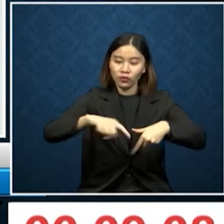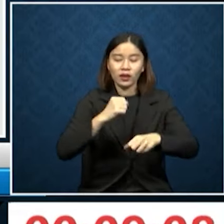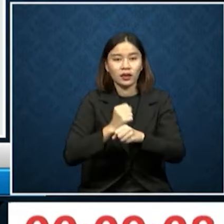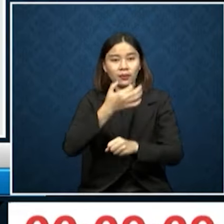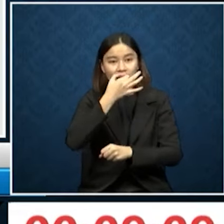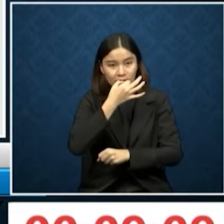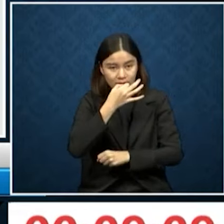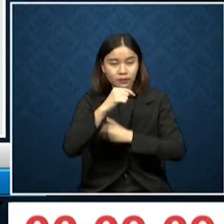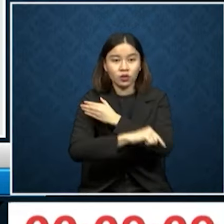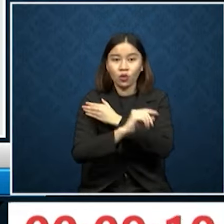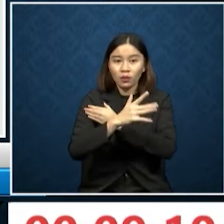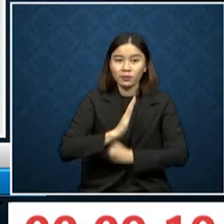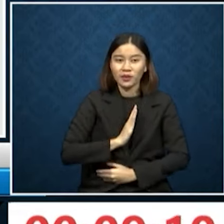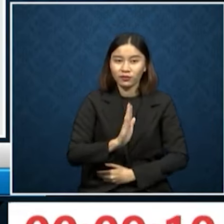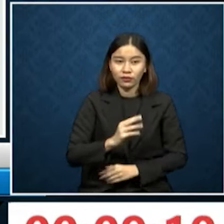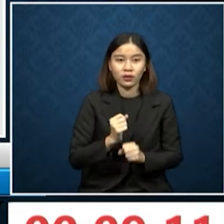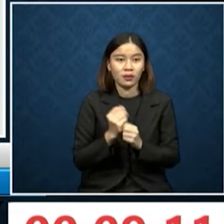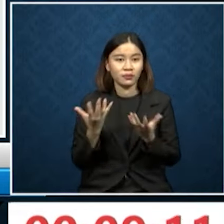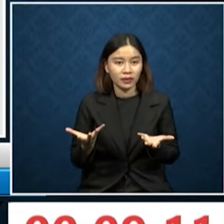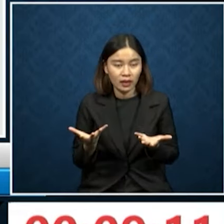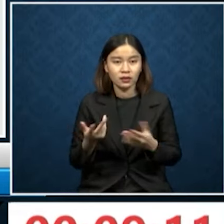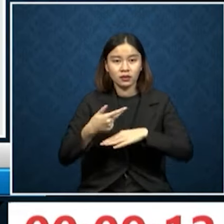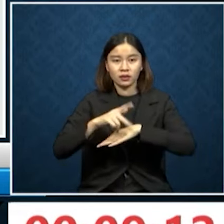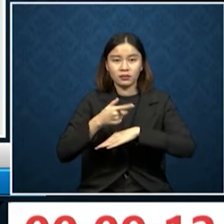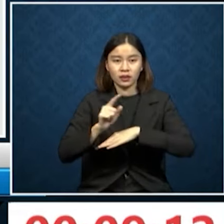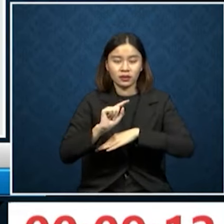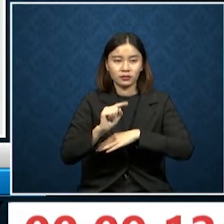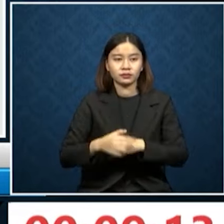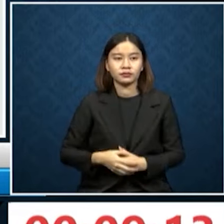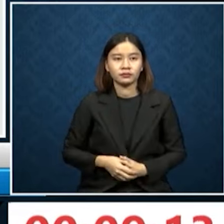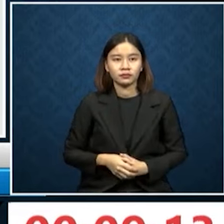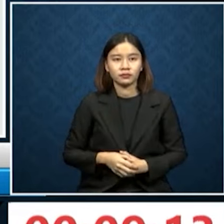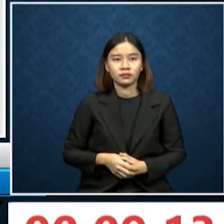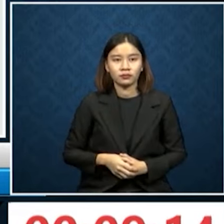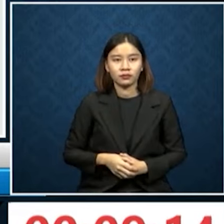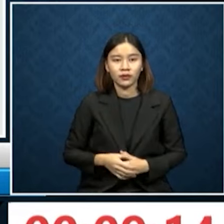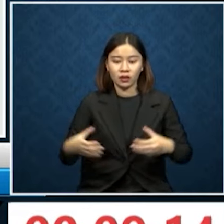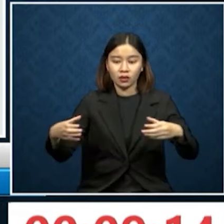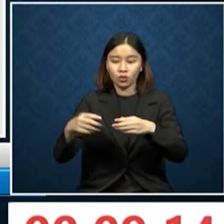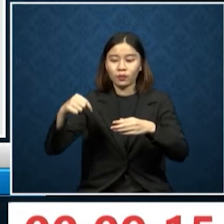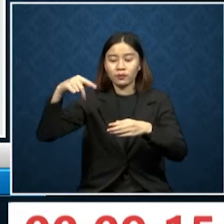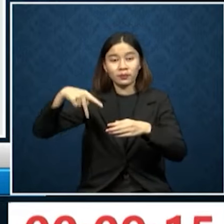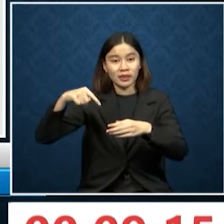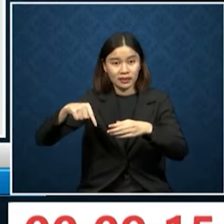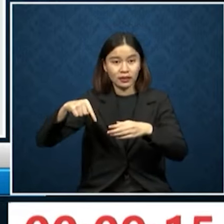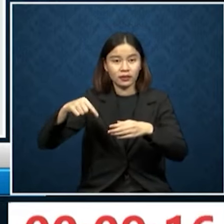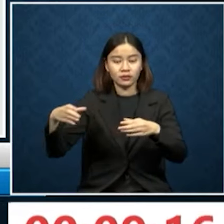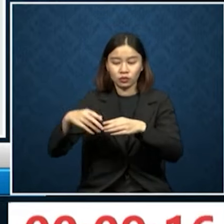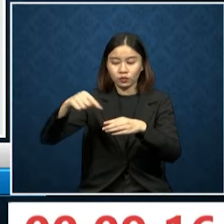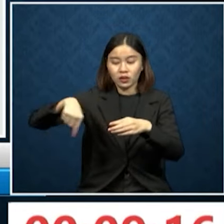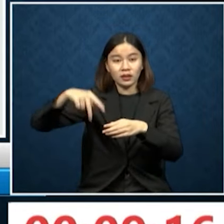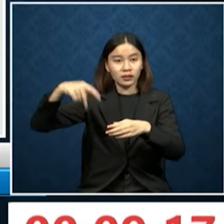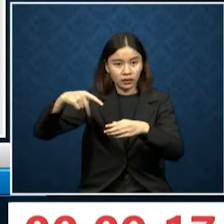แบบสุจริตจะอยู่กันแบบไหนท่านประธานครับนับจากชุดเฉพาะกิจพญานาครา